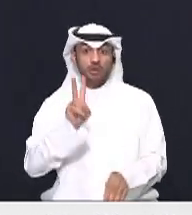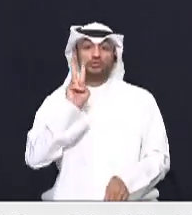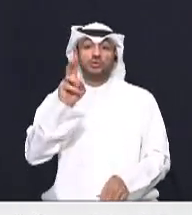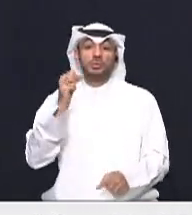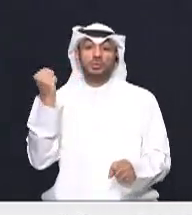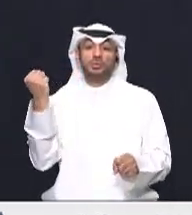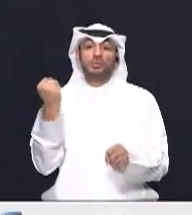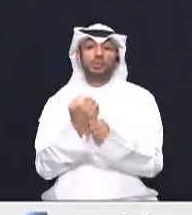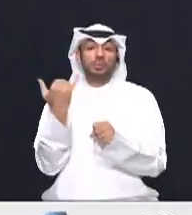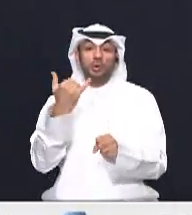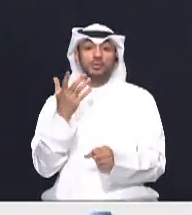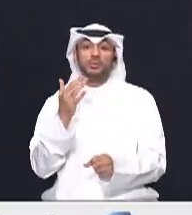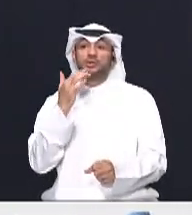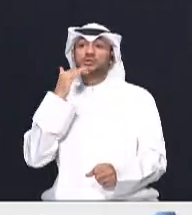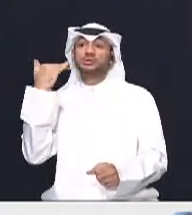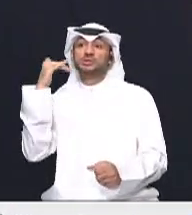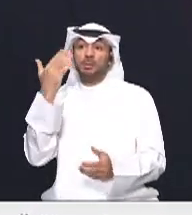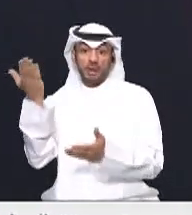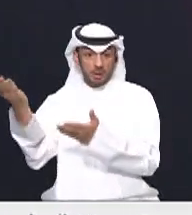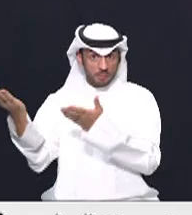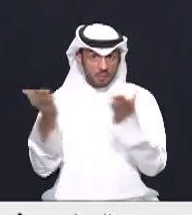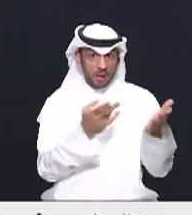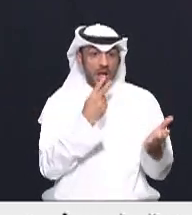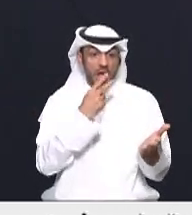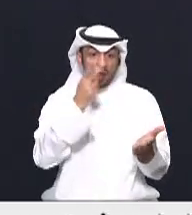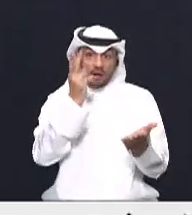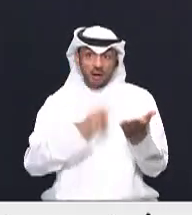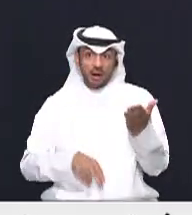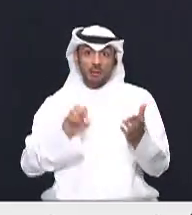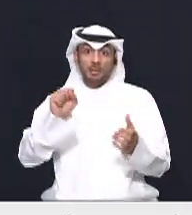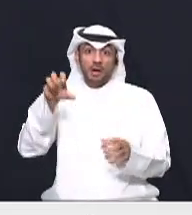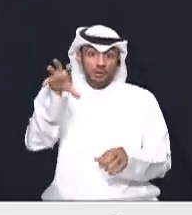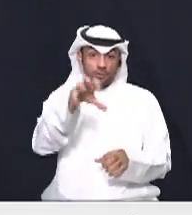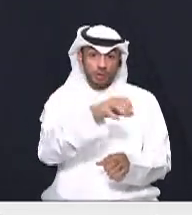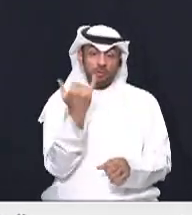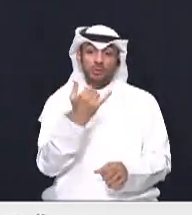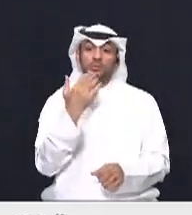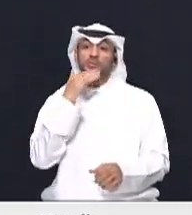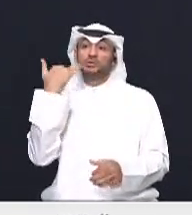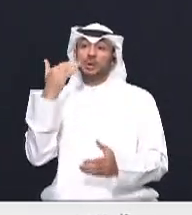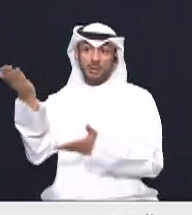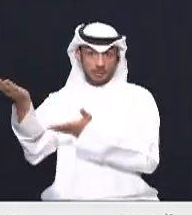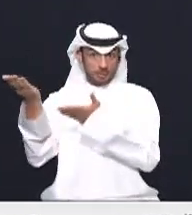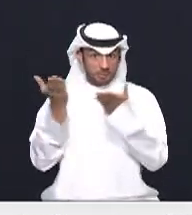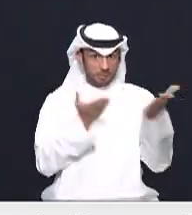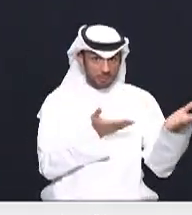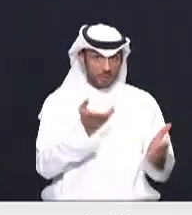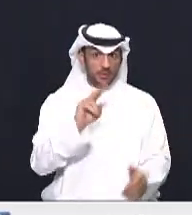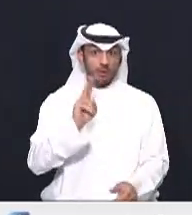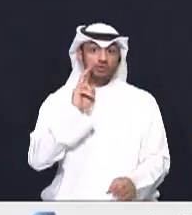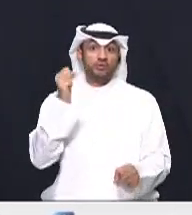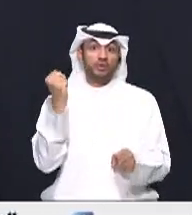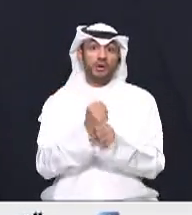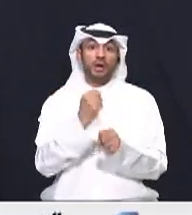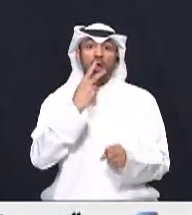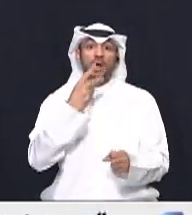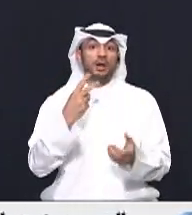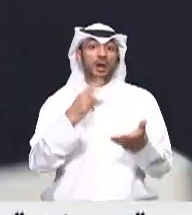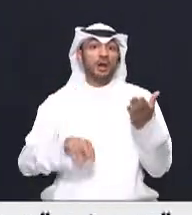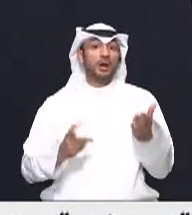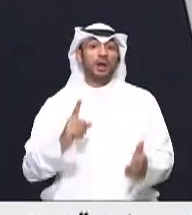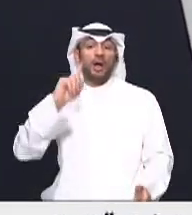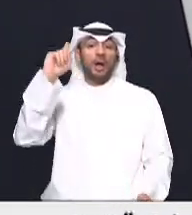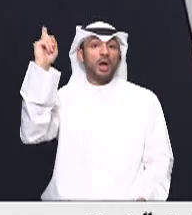الشباب، إدخال الشباب بالقرارات التي تخص الدول وأيضا القرارات التي تكون عالمية وتخص جميع